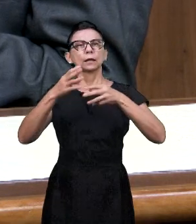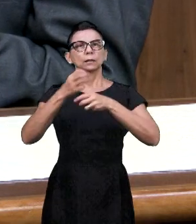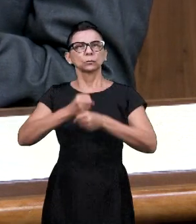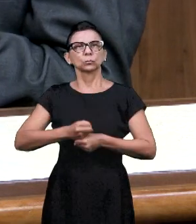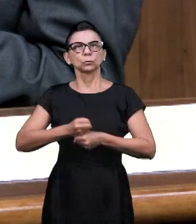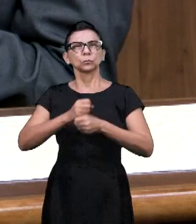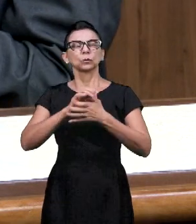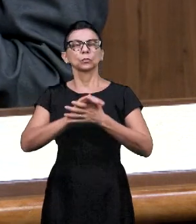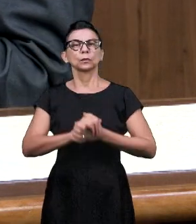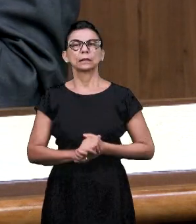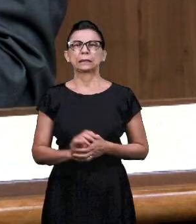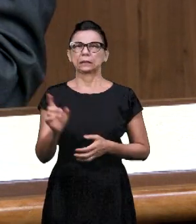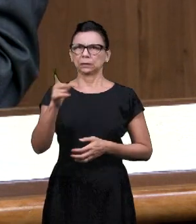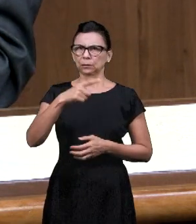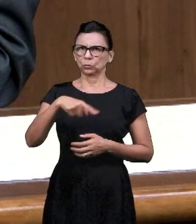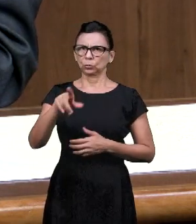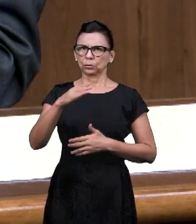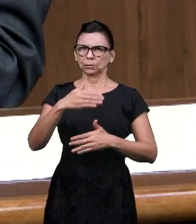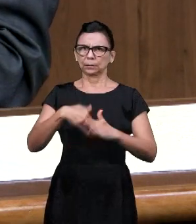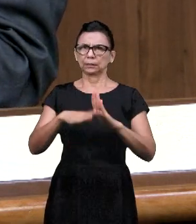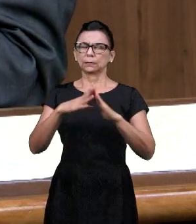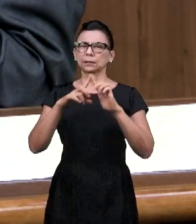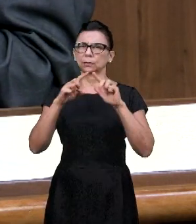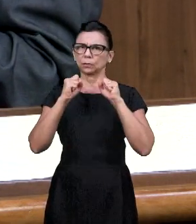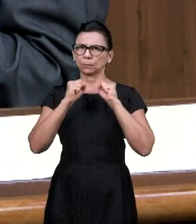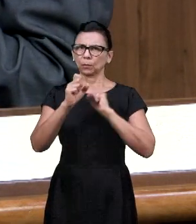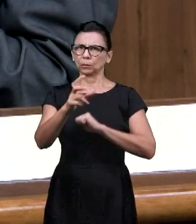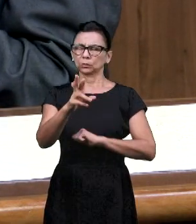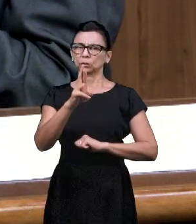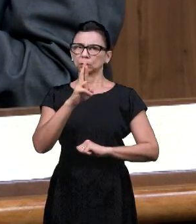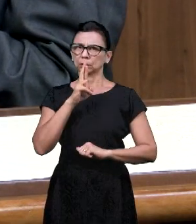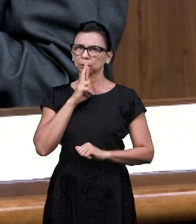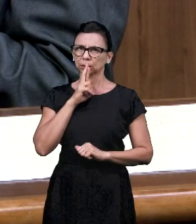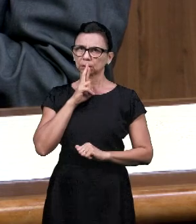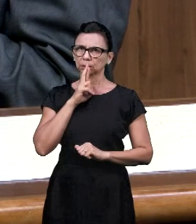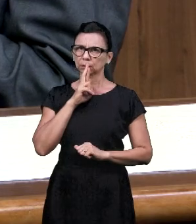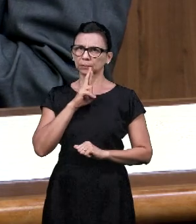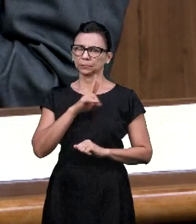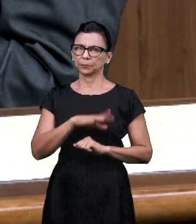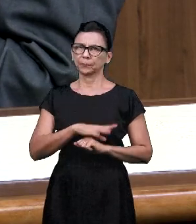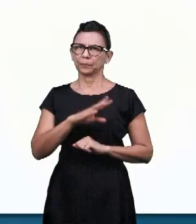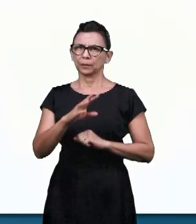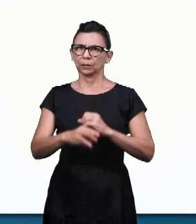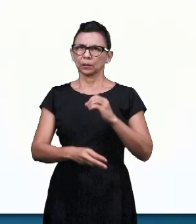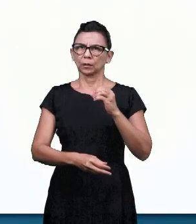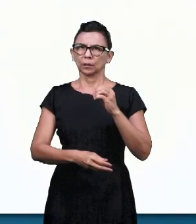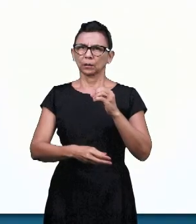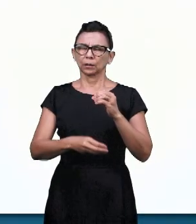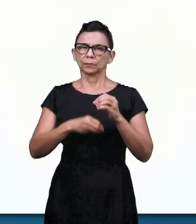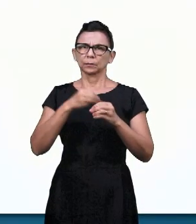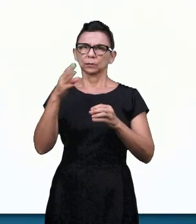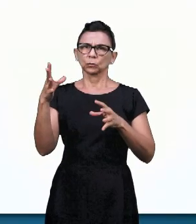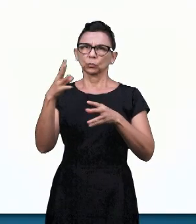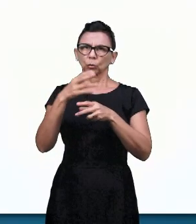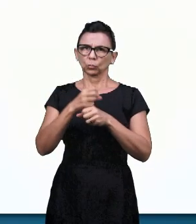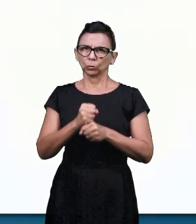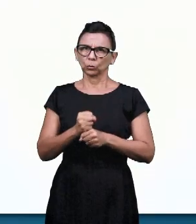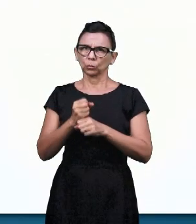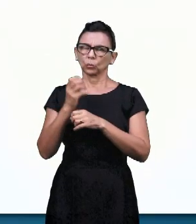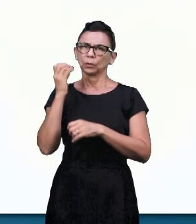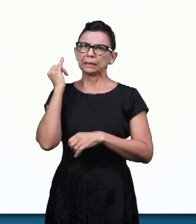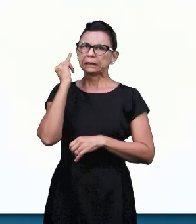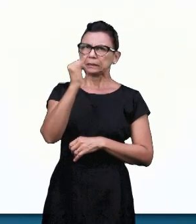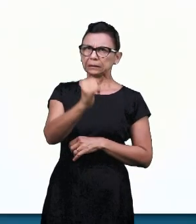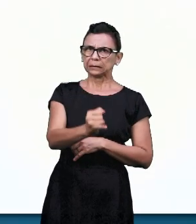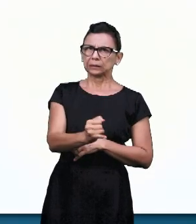suivante. Concluez en disant la raison principale qui a mené l'Église dans la période de Sardes à se